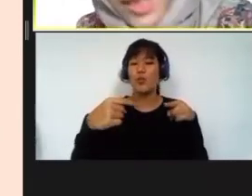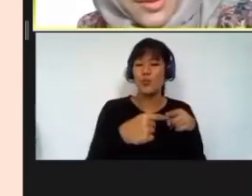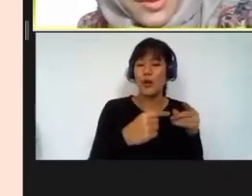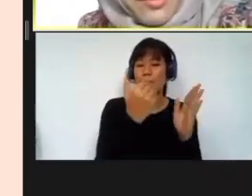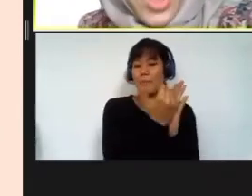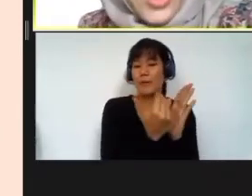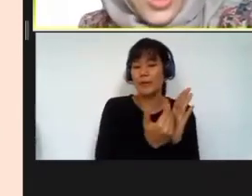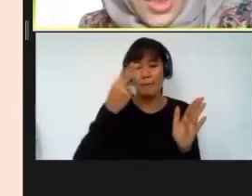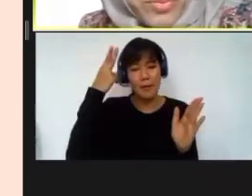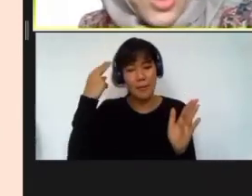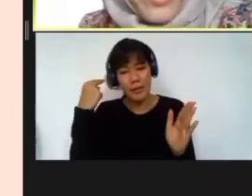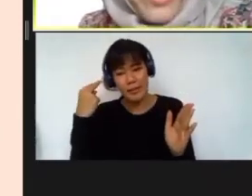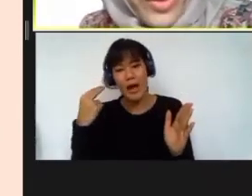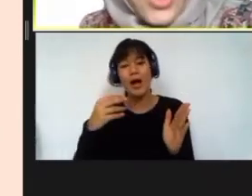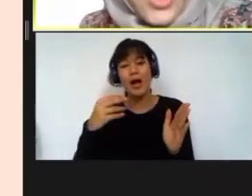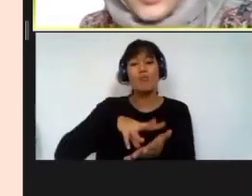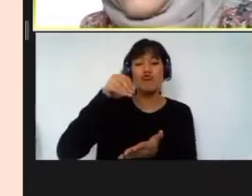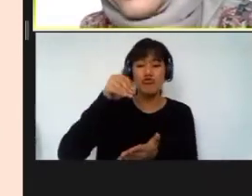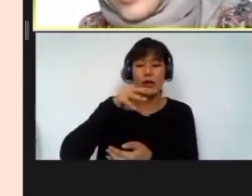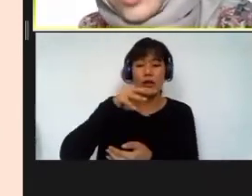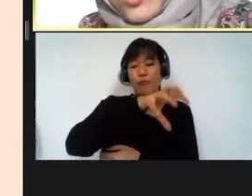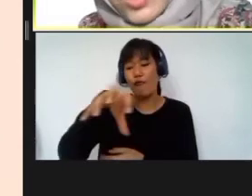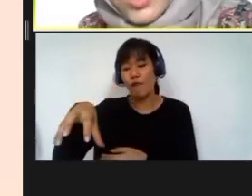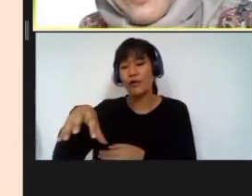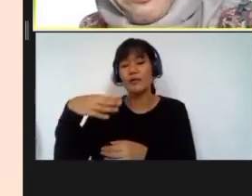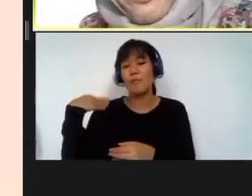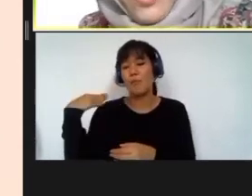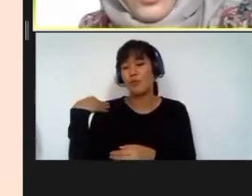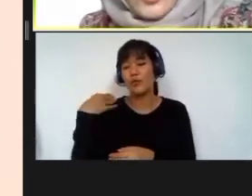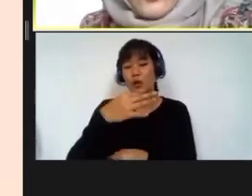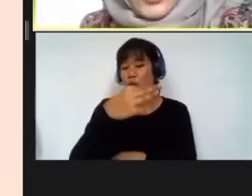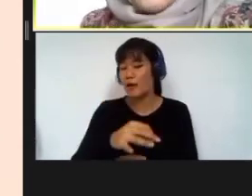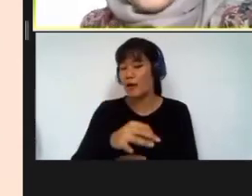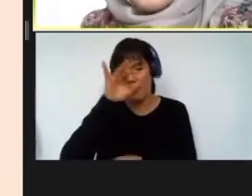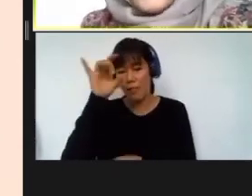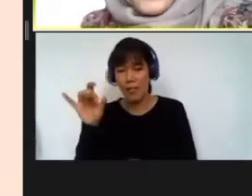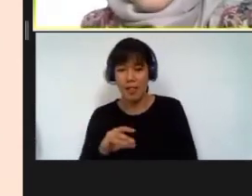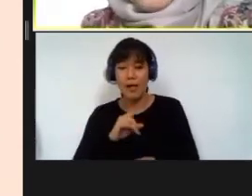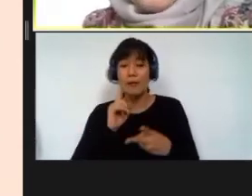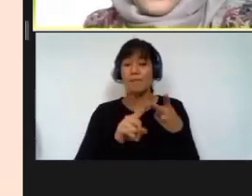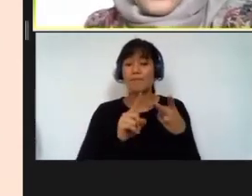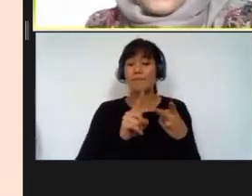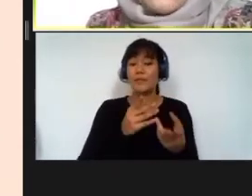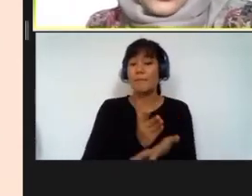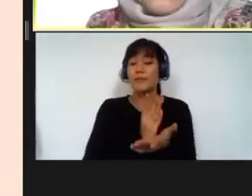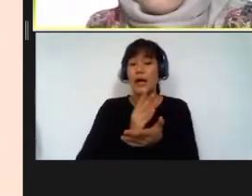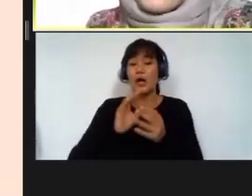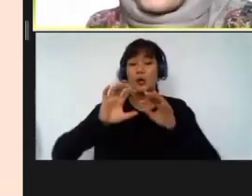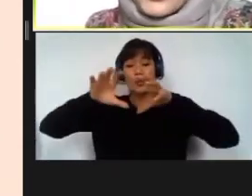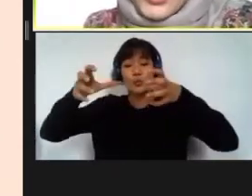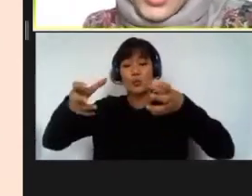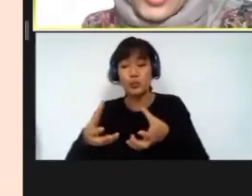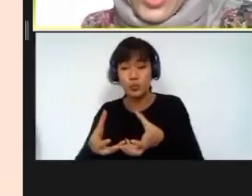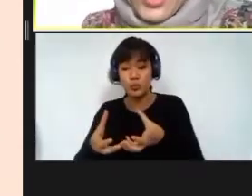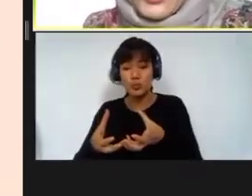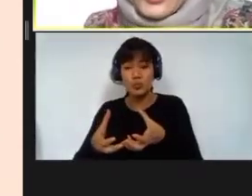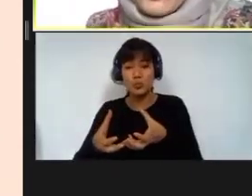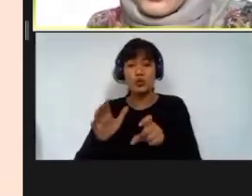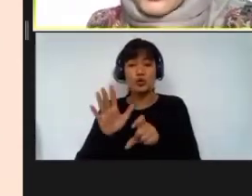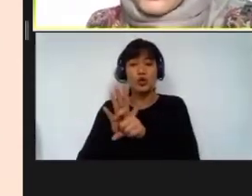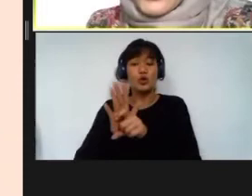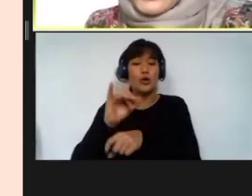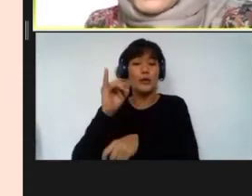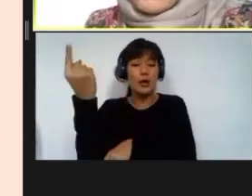pemerintah, baik di tingkat pusat, provinsi, kabupaten atau kota, gitu, atau di kebijakan global, gitu ya, konvensi internasional,